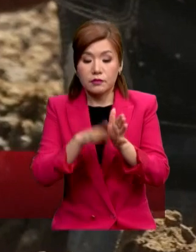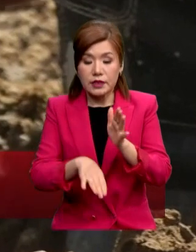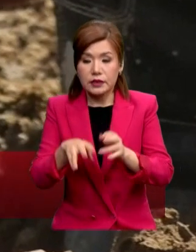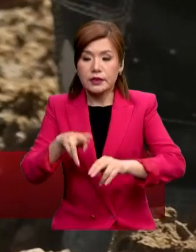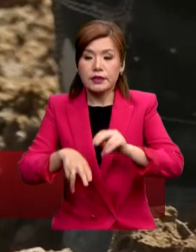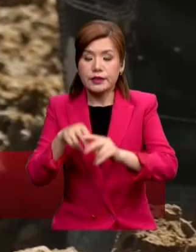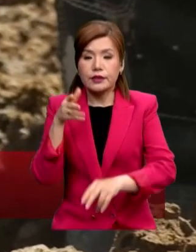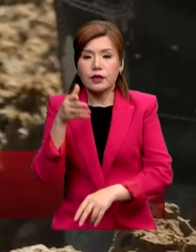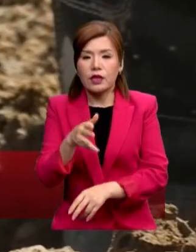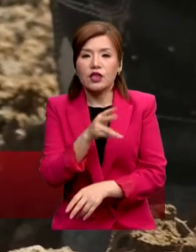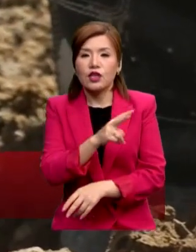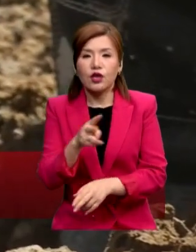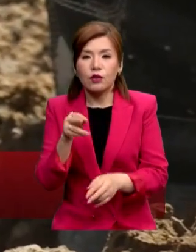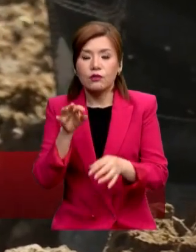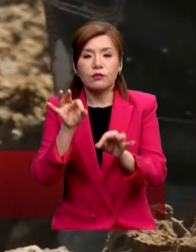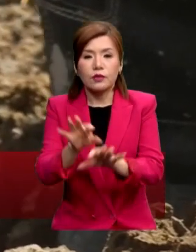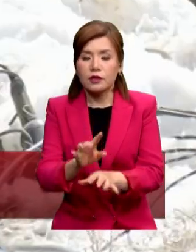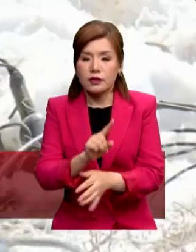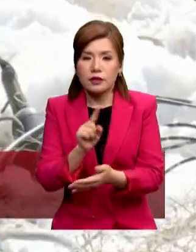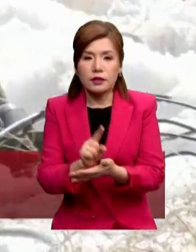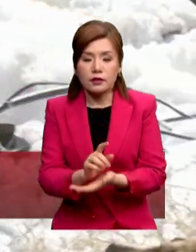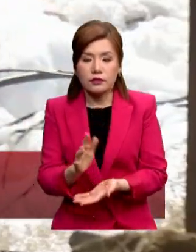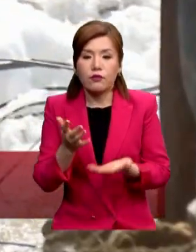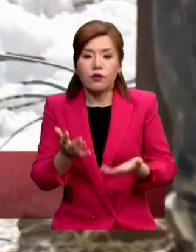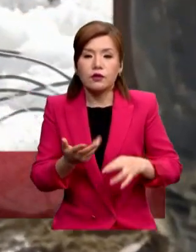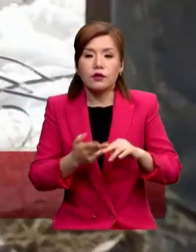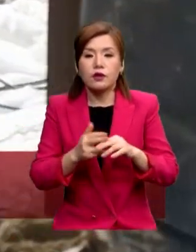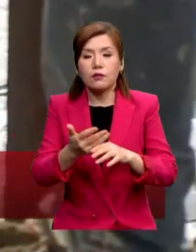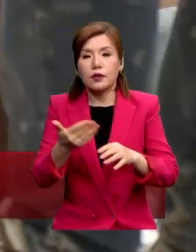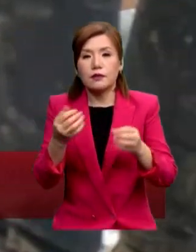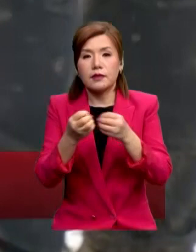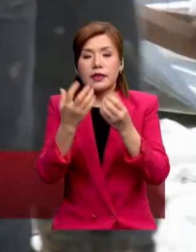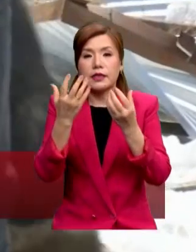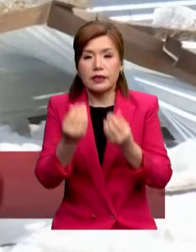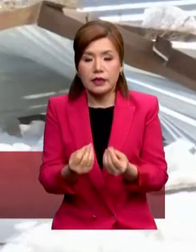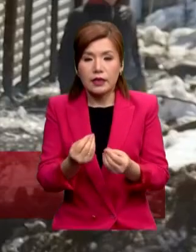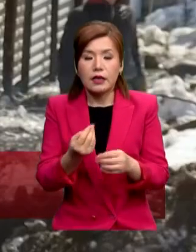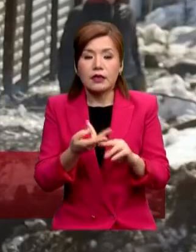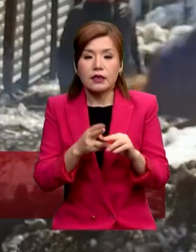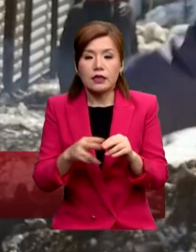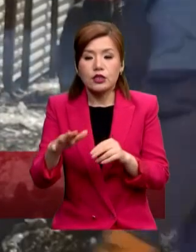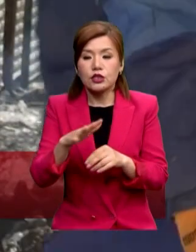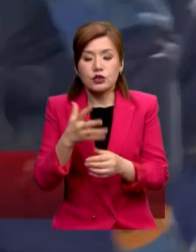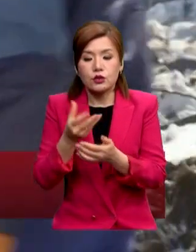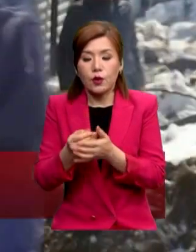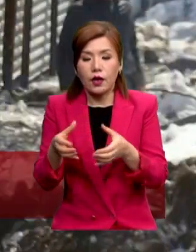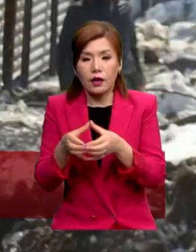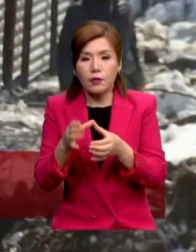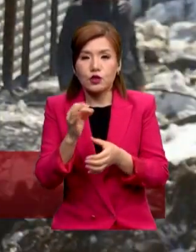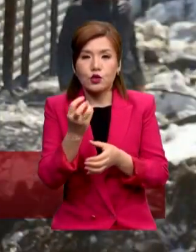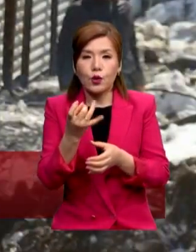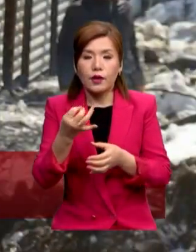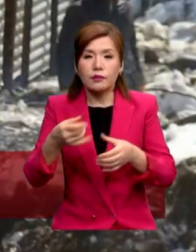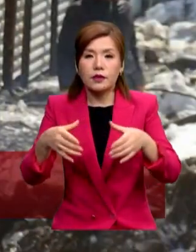үйге ешкімнің де қолы тимеді. Еске салсақ, осыдан 15 күн бұрын G-Park-тың еншілес компаниясы Строй Групп